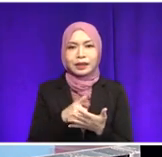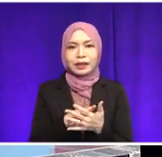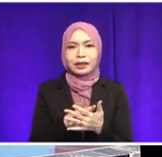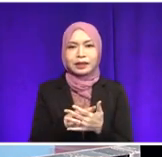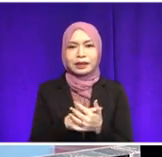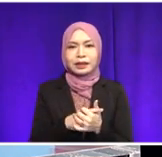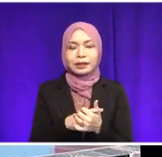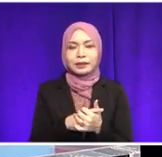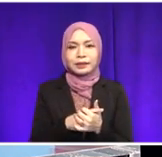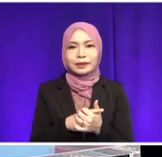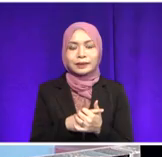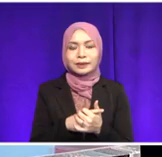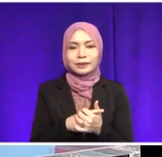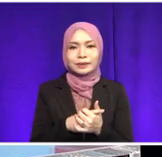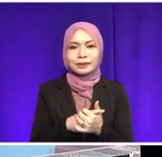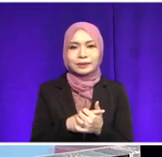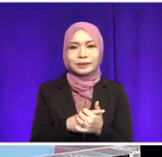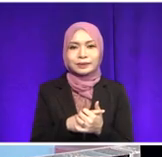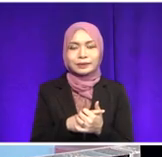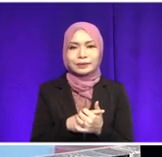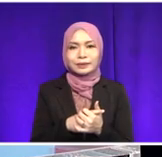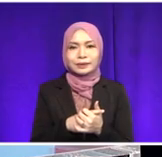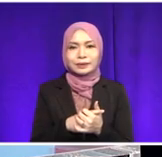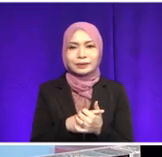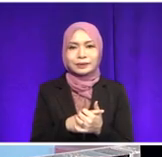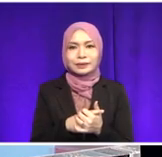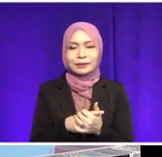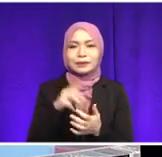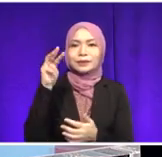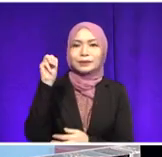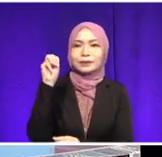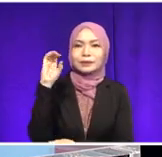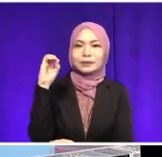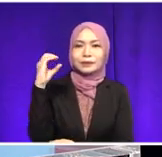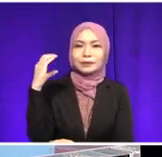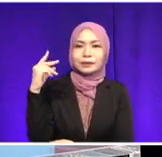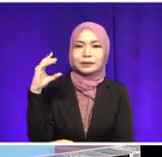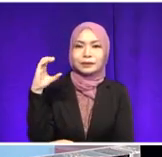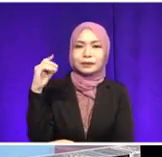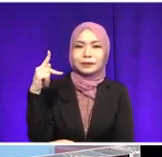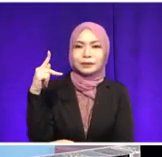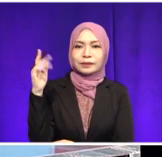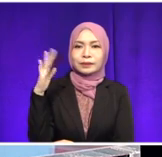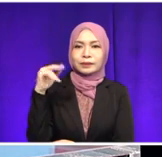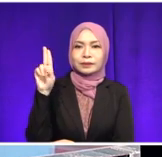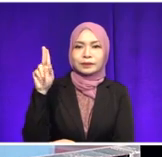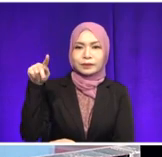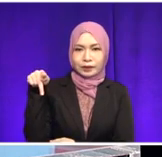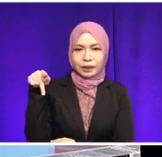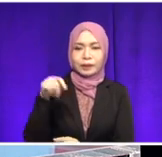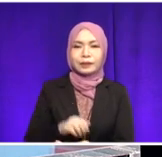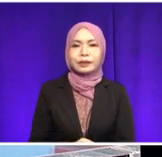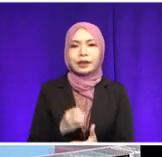tadi kita perlu menghasilkan muka dan juga model dan kemudian Prototype jadi sehingga peringkat